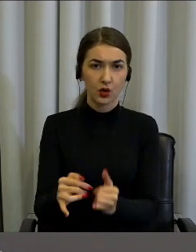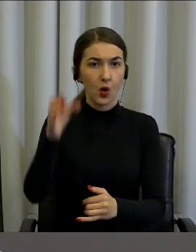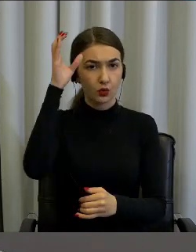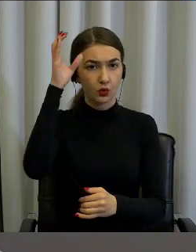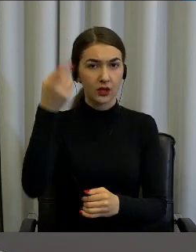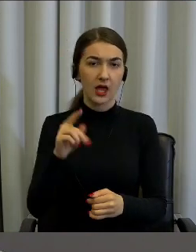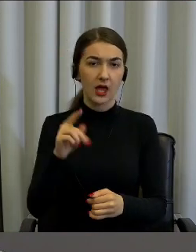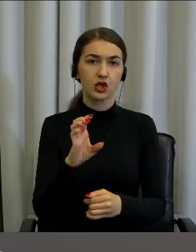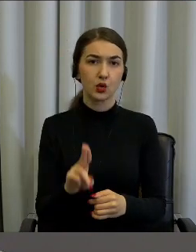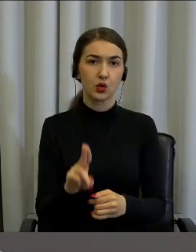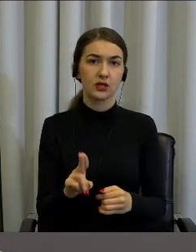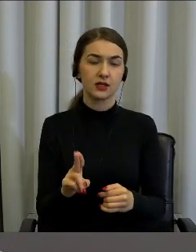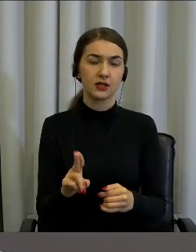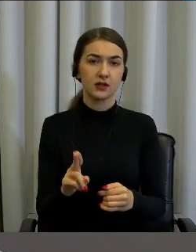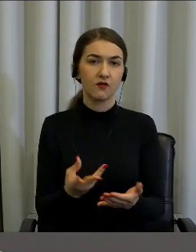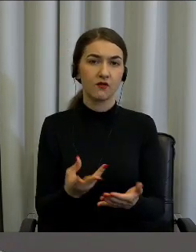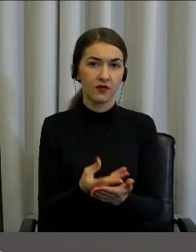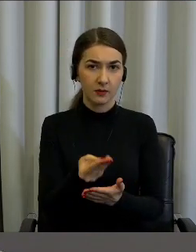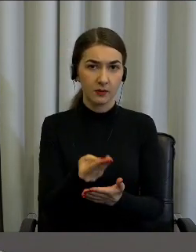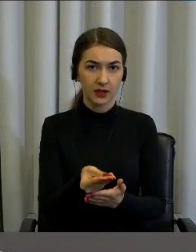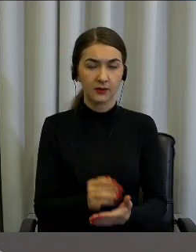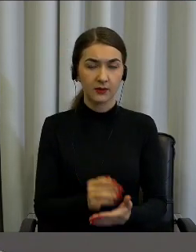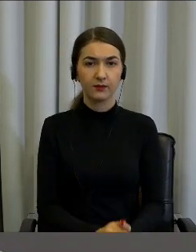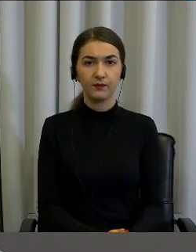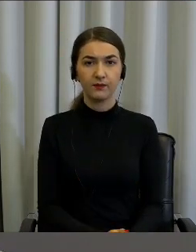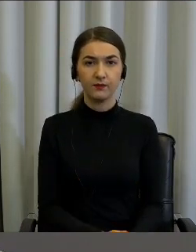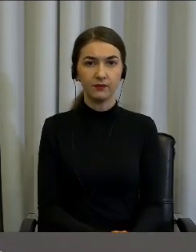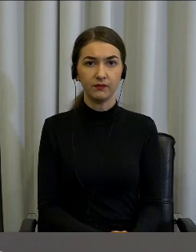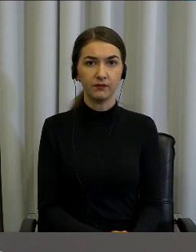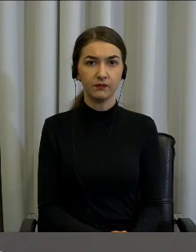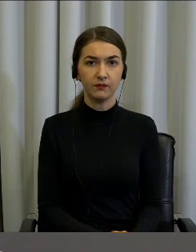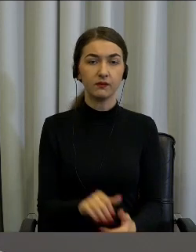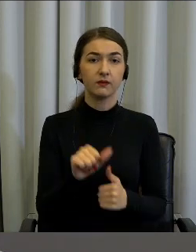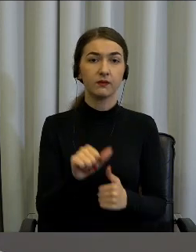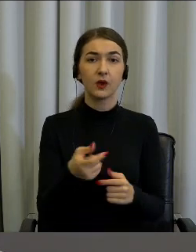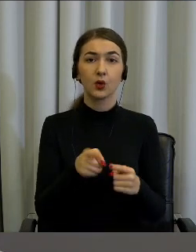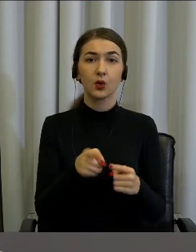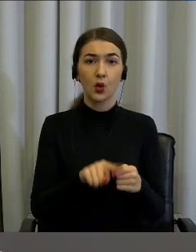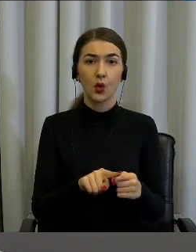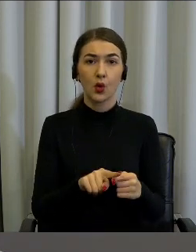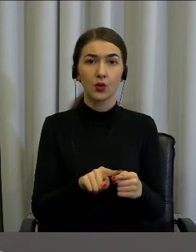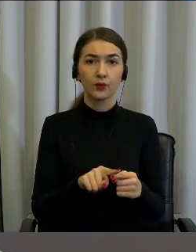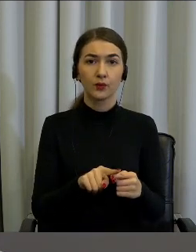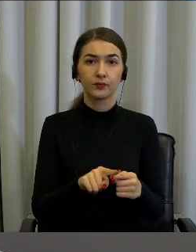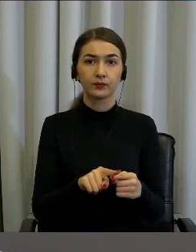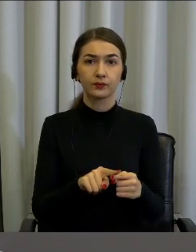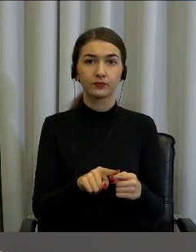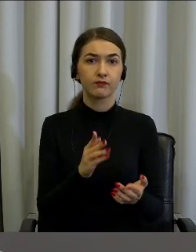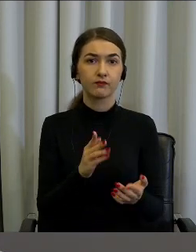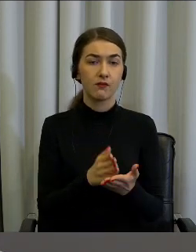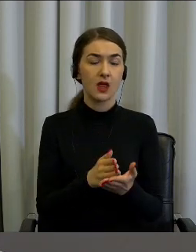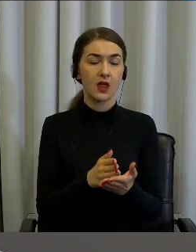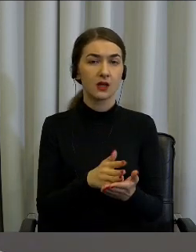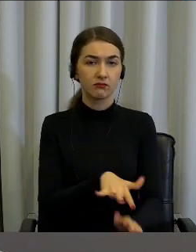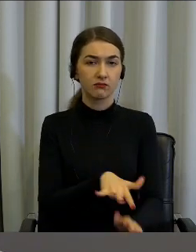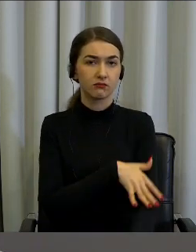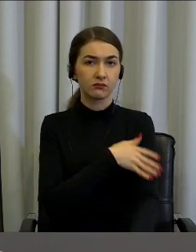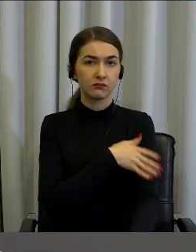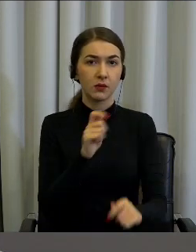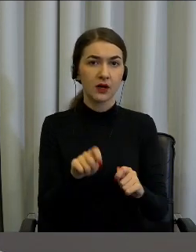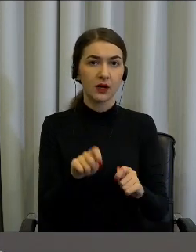та соціальні витримки виплати крім того вони піддавались тривалим перевіркам та ризикам